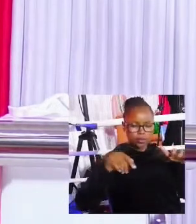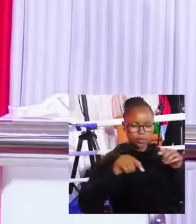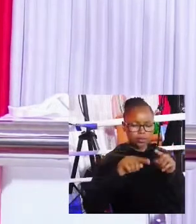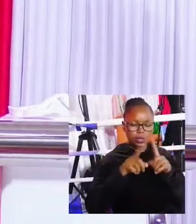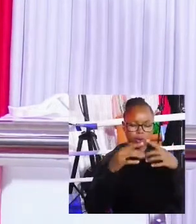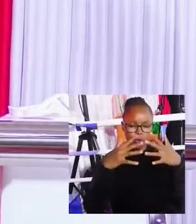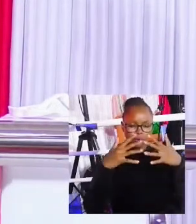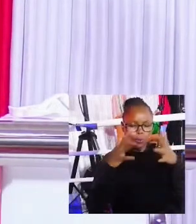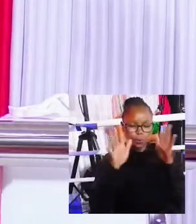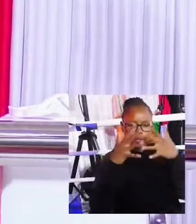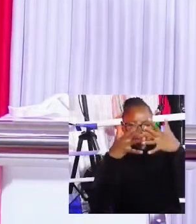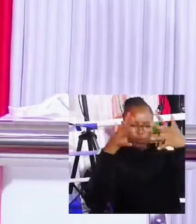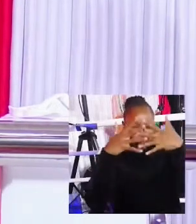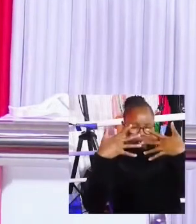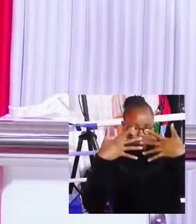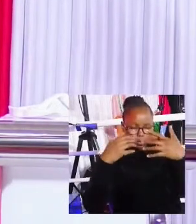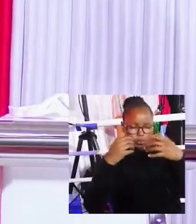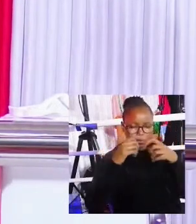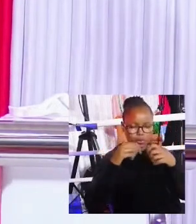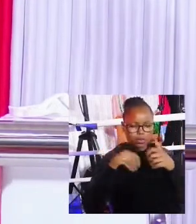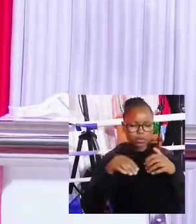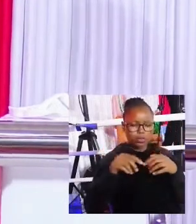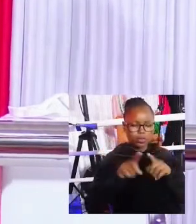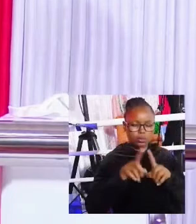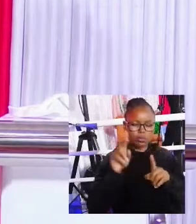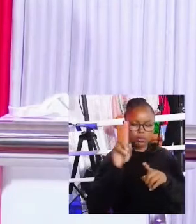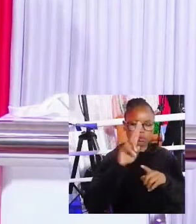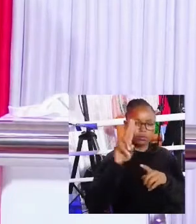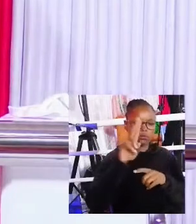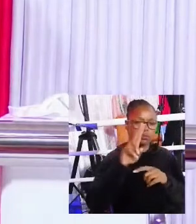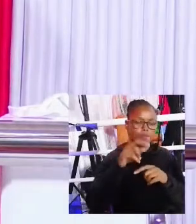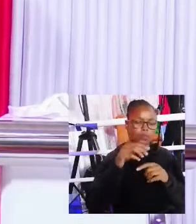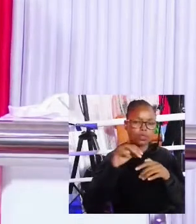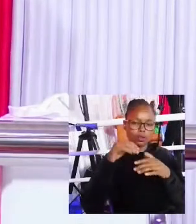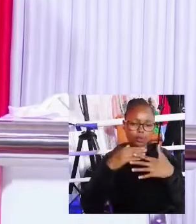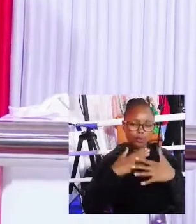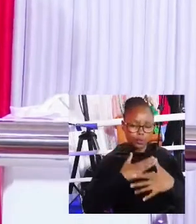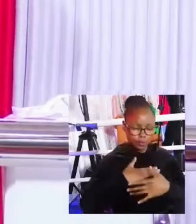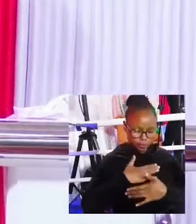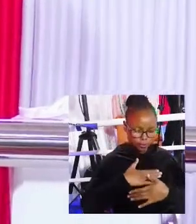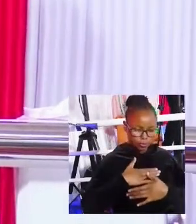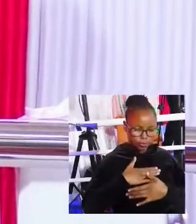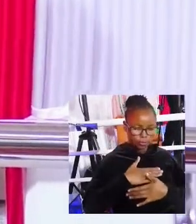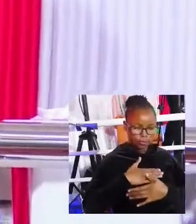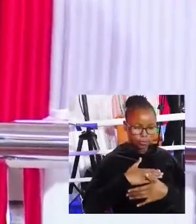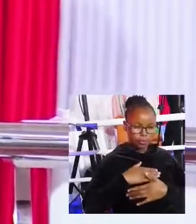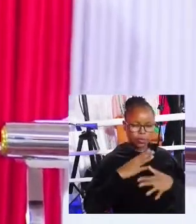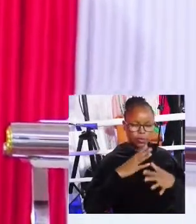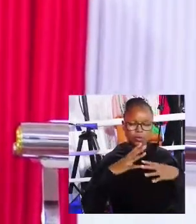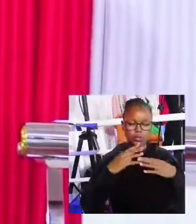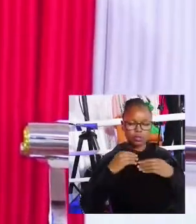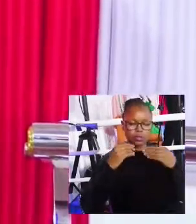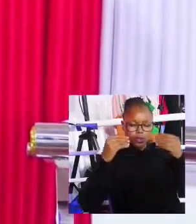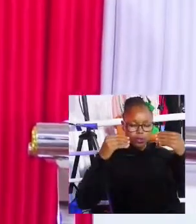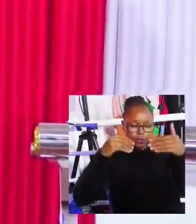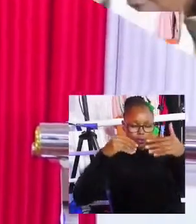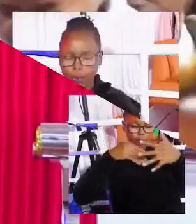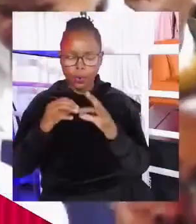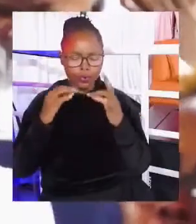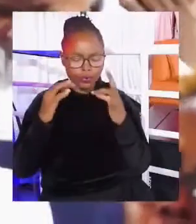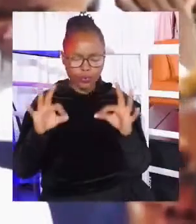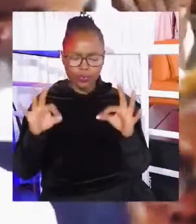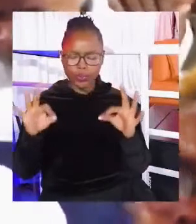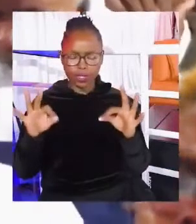matuine Ara guoko gwaku Era Ngai ndagũthaitha Njĩkĩrĩra fedha Njĩkĩrĩra